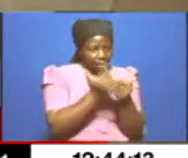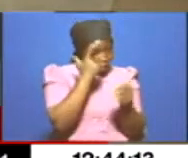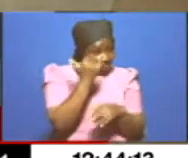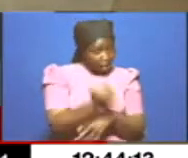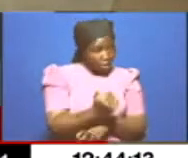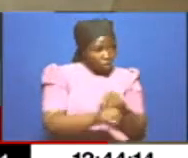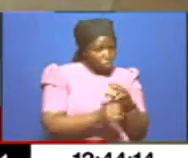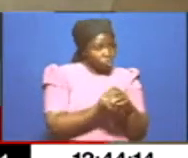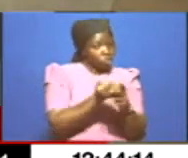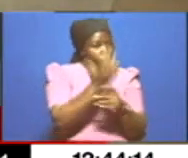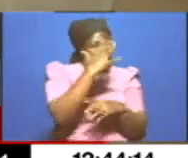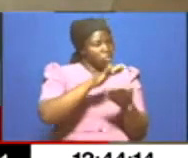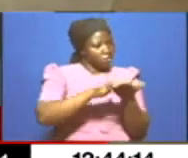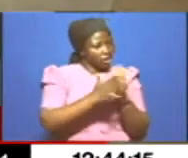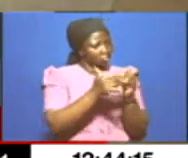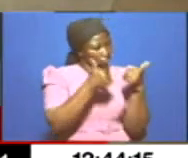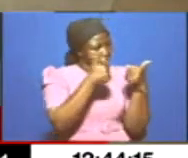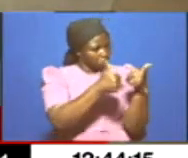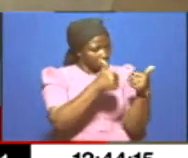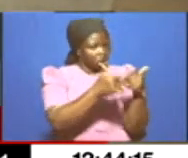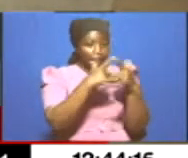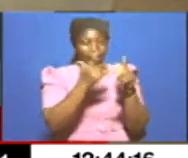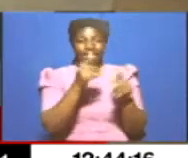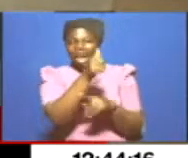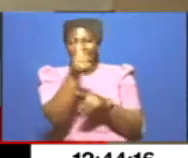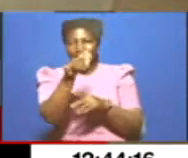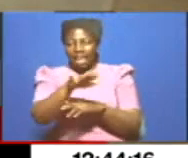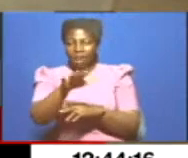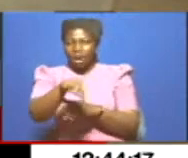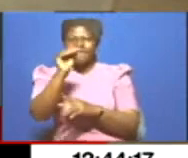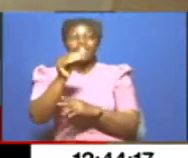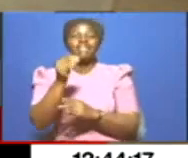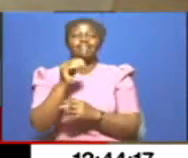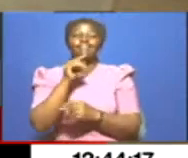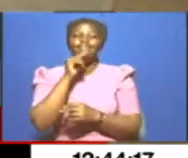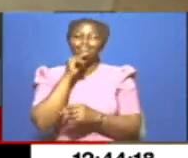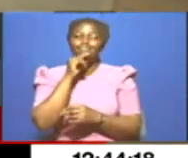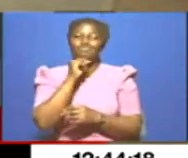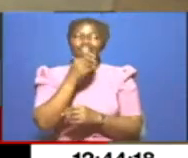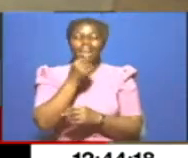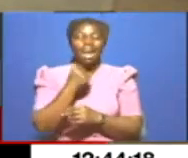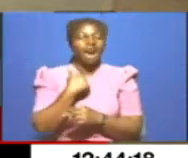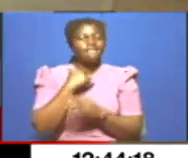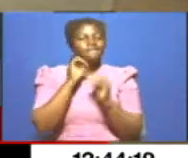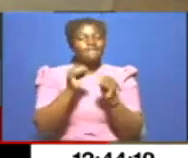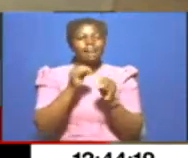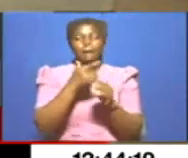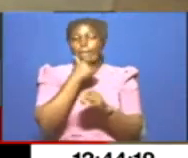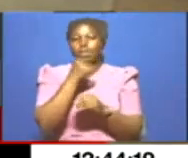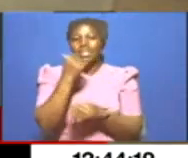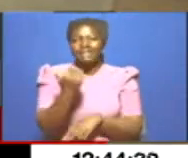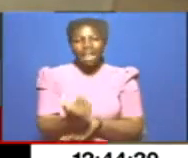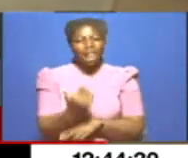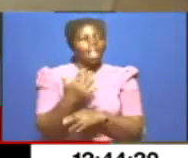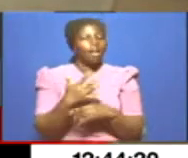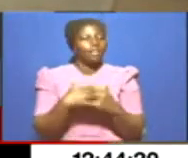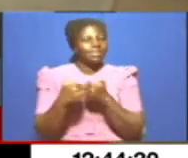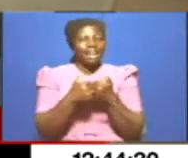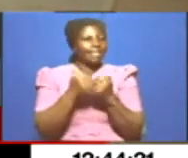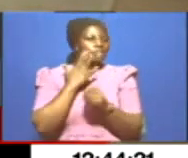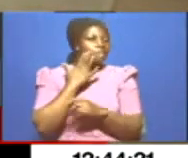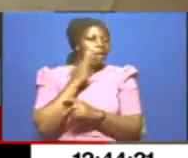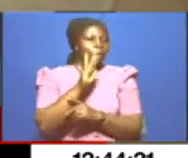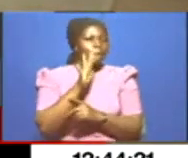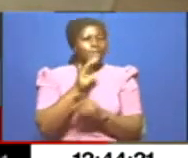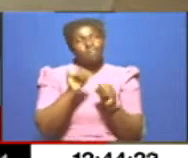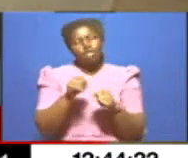wale ambao unapata ni mama pekee, hakuna baba, lakini mtoto wa kiume amemlemea. Hapo mama kama huyu atasaidika vipi ili angalau naye